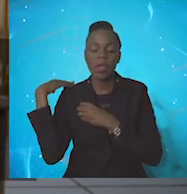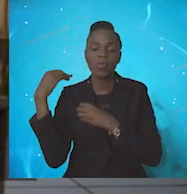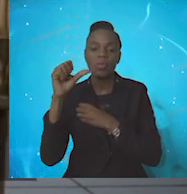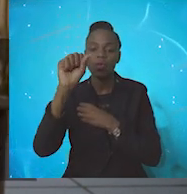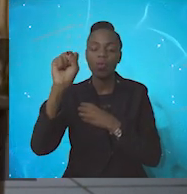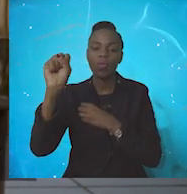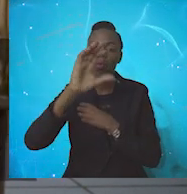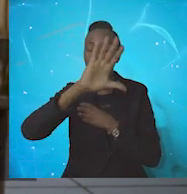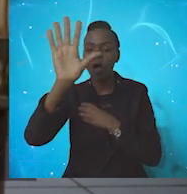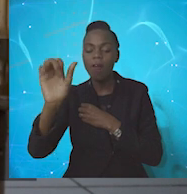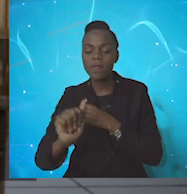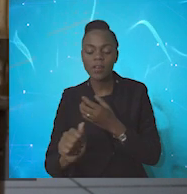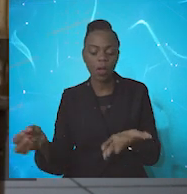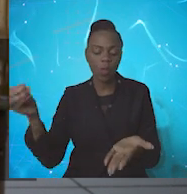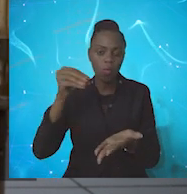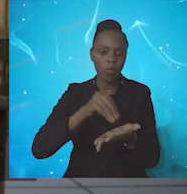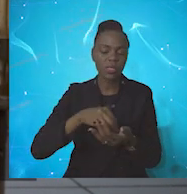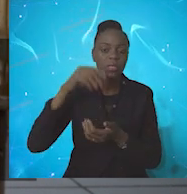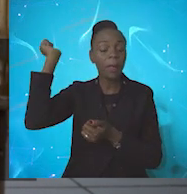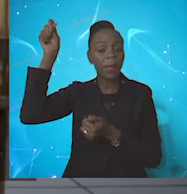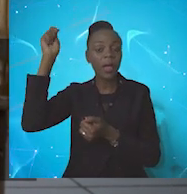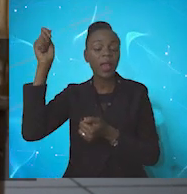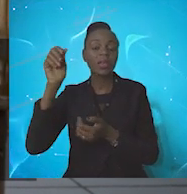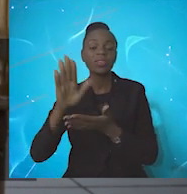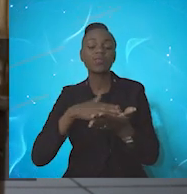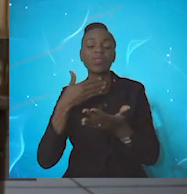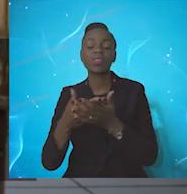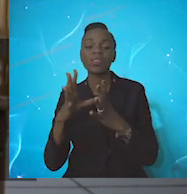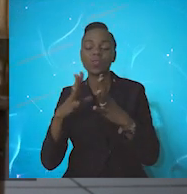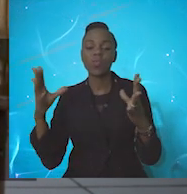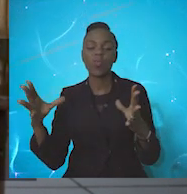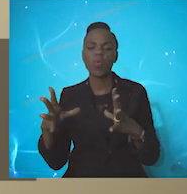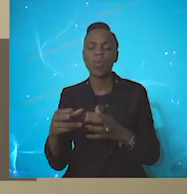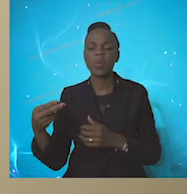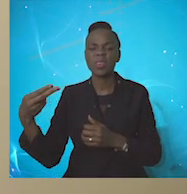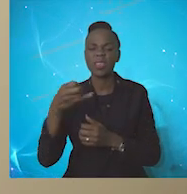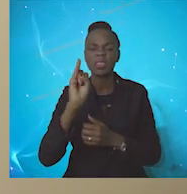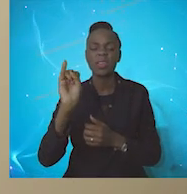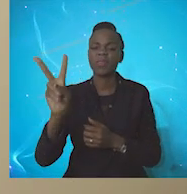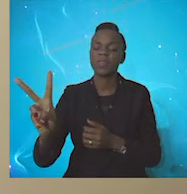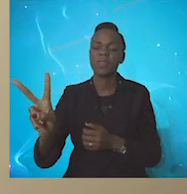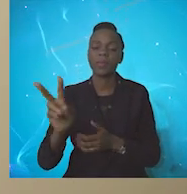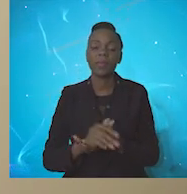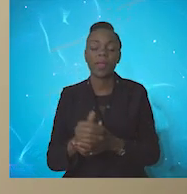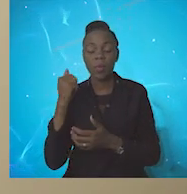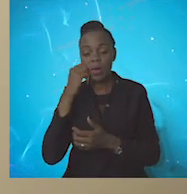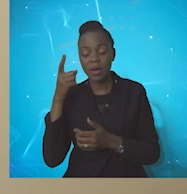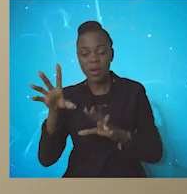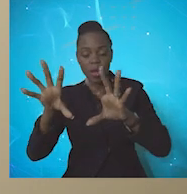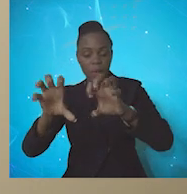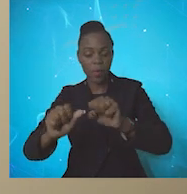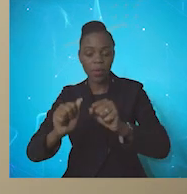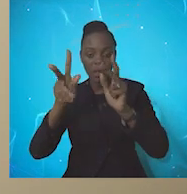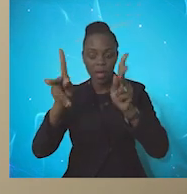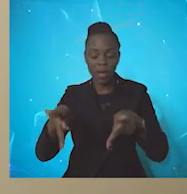africa including malawi chifukwa chikulu kwambiri ndi matenda a HIV matenda amewa amakonda kugwira anthu